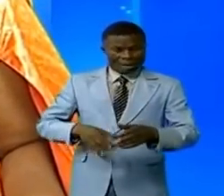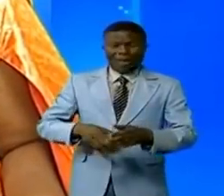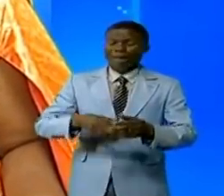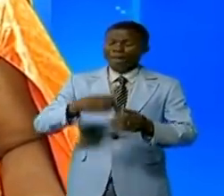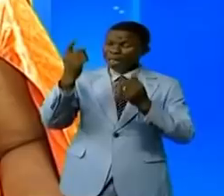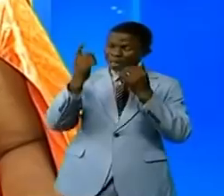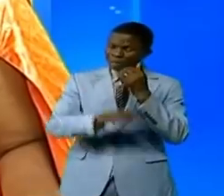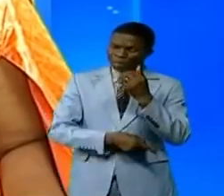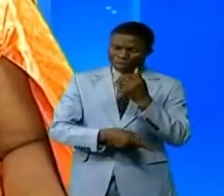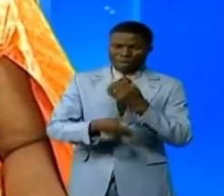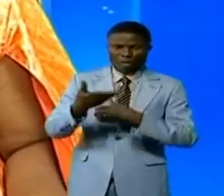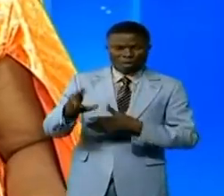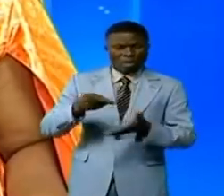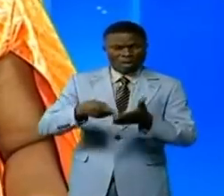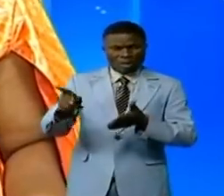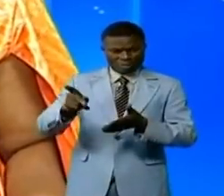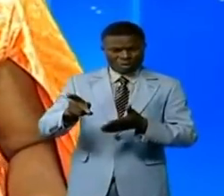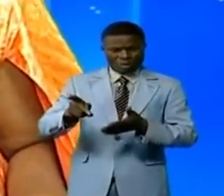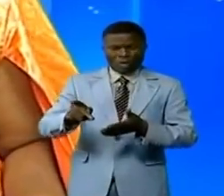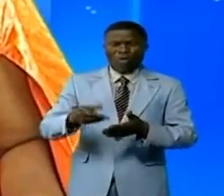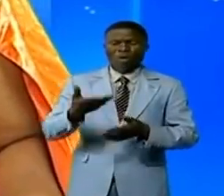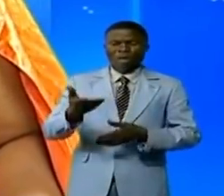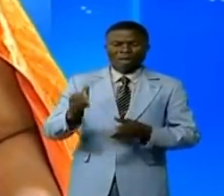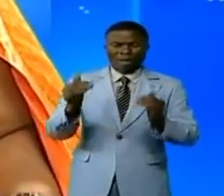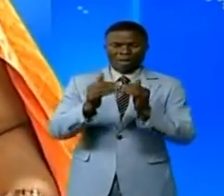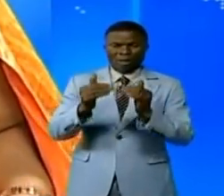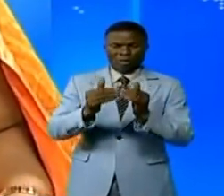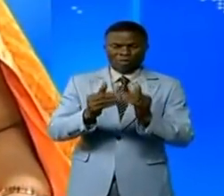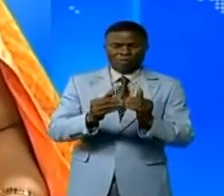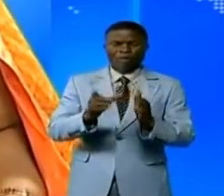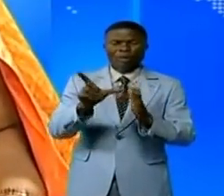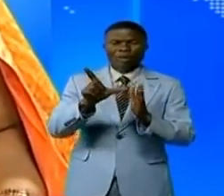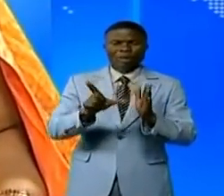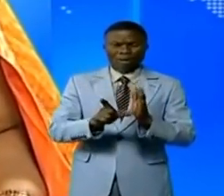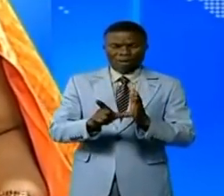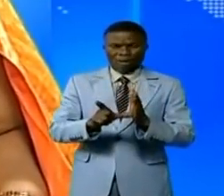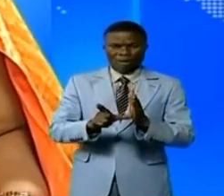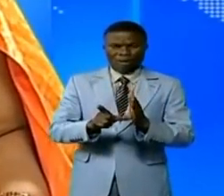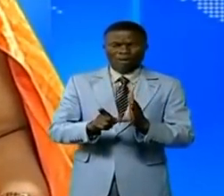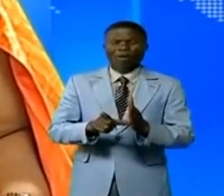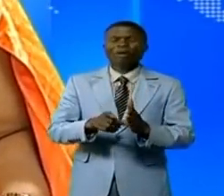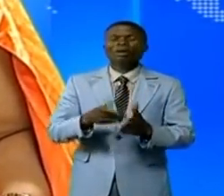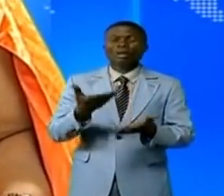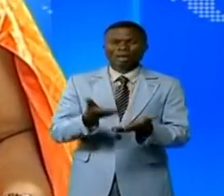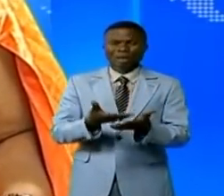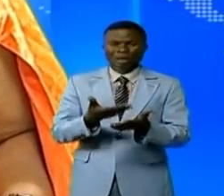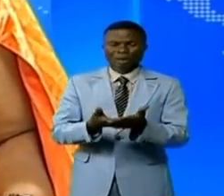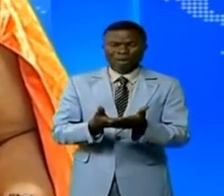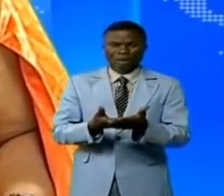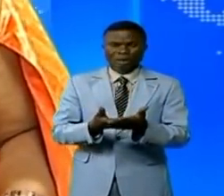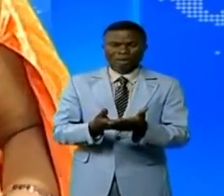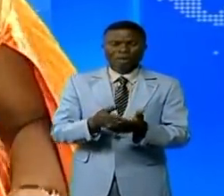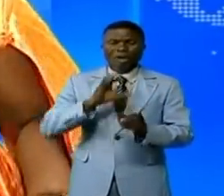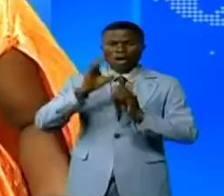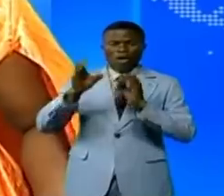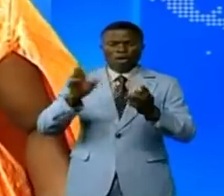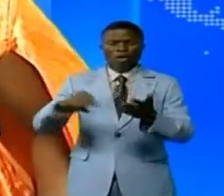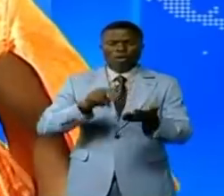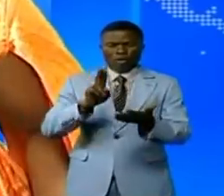s'exposeront au paiement des pénalités conformément aux dispositions légales et réglementaire. Ce communiqué est